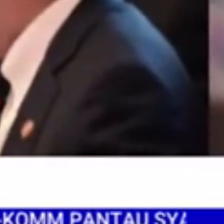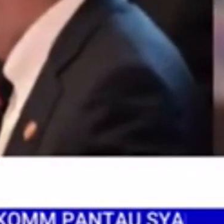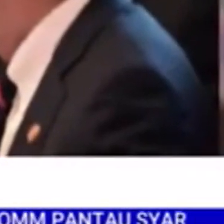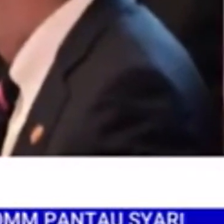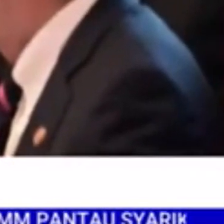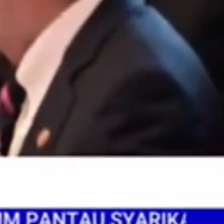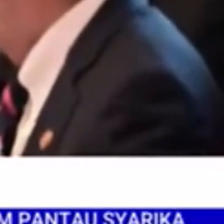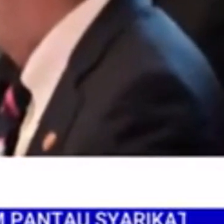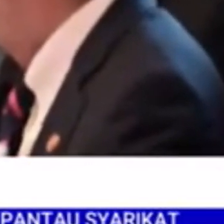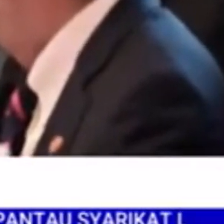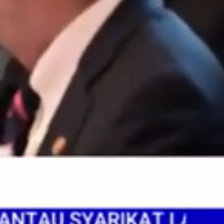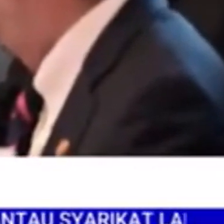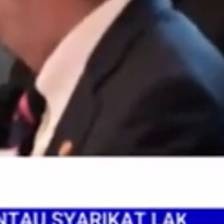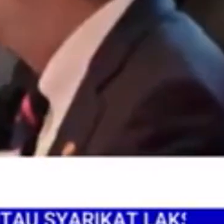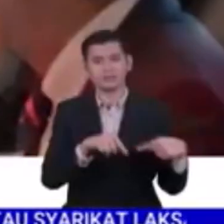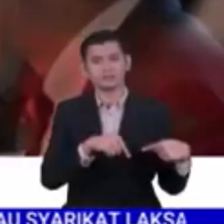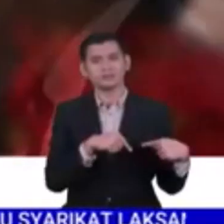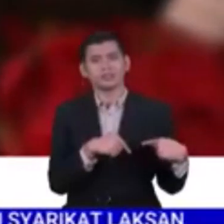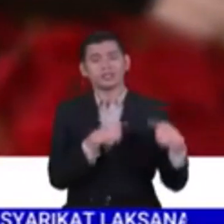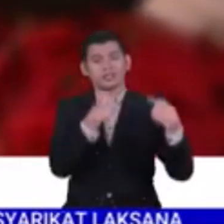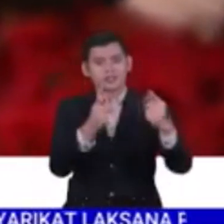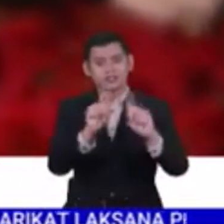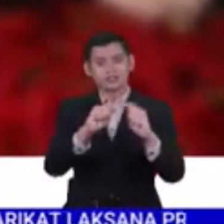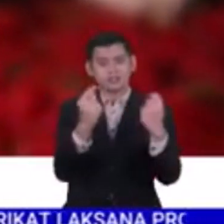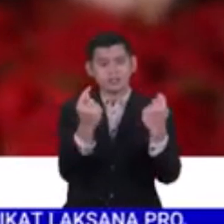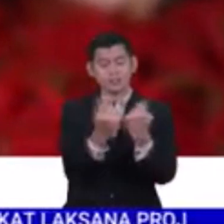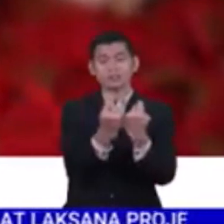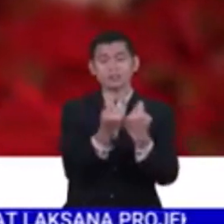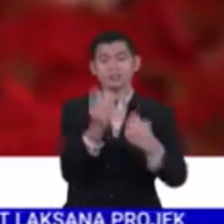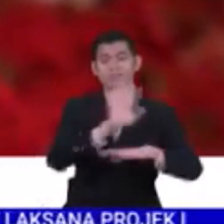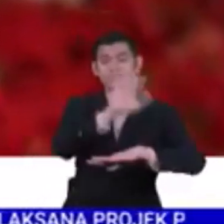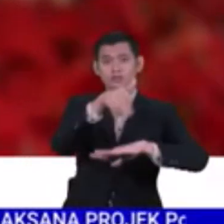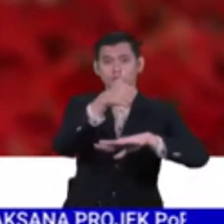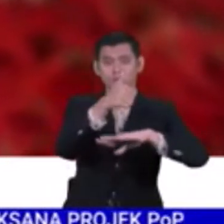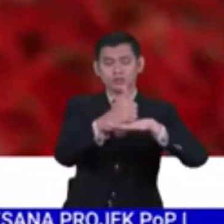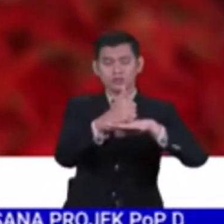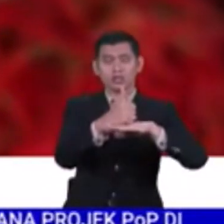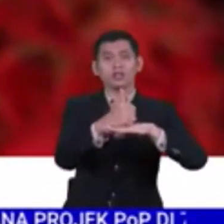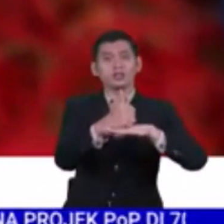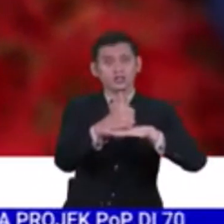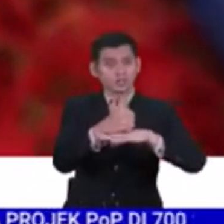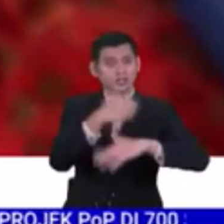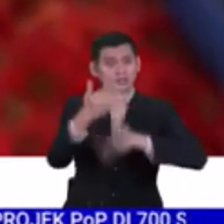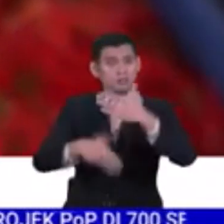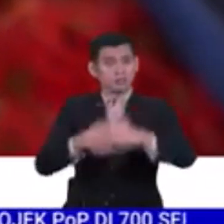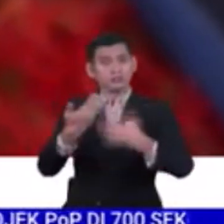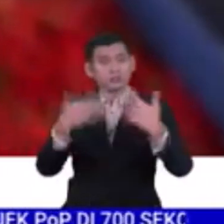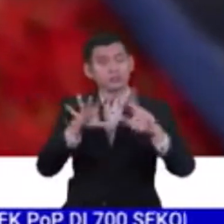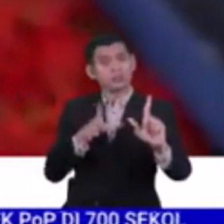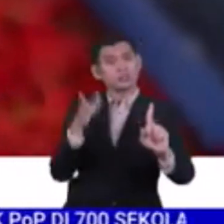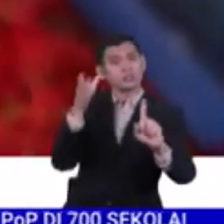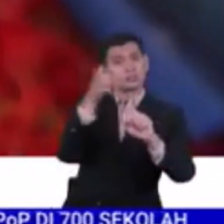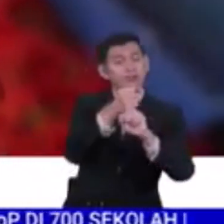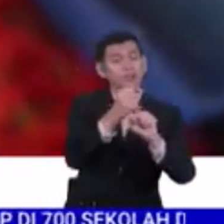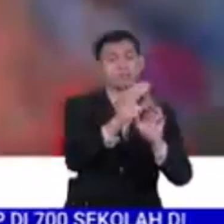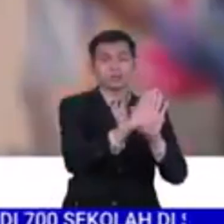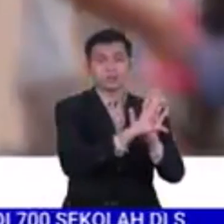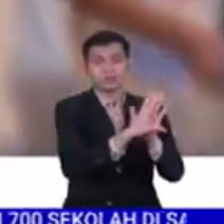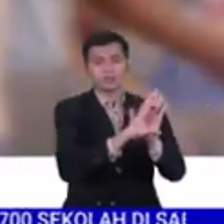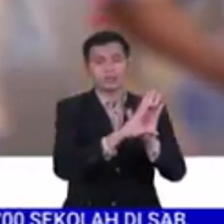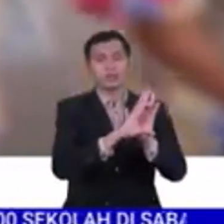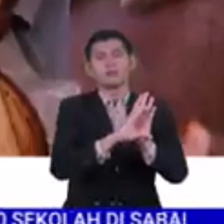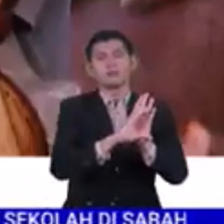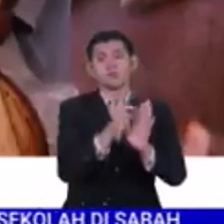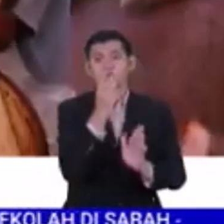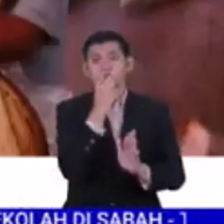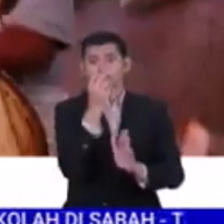Sejak pasukan khas Jihad Tangani Inflasi ditubuhkan Jun lalu, beberapa kemajuan terbesar telah dicapai. Antaranya